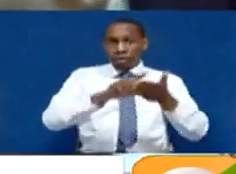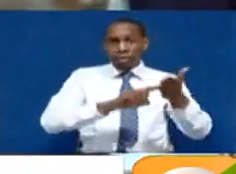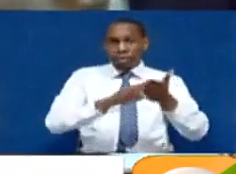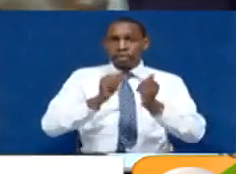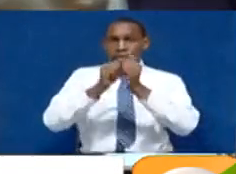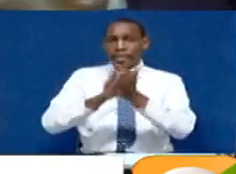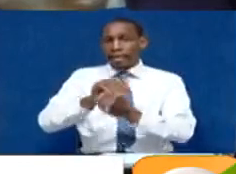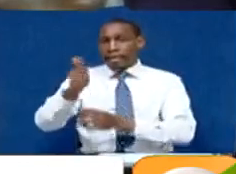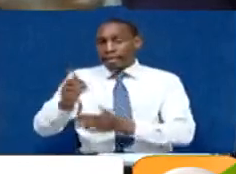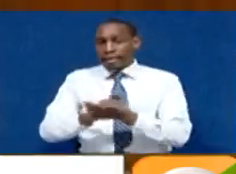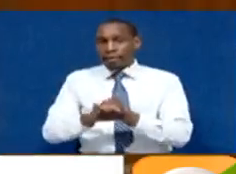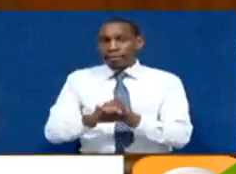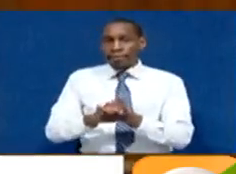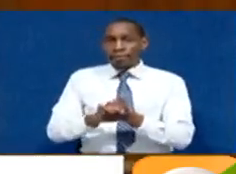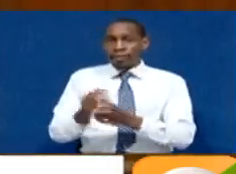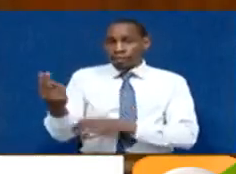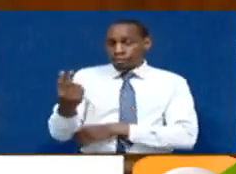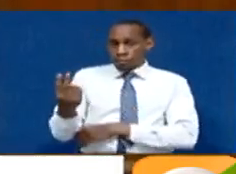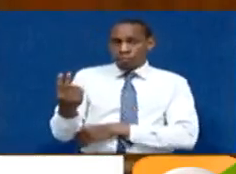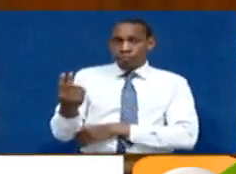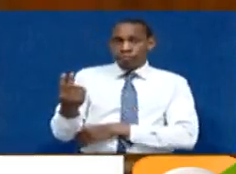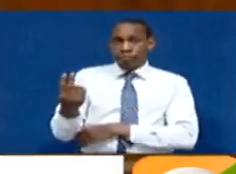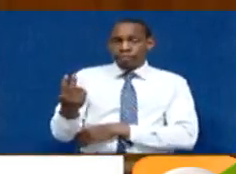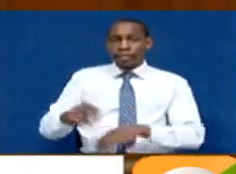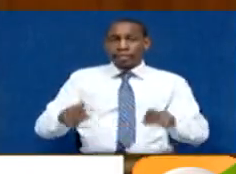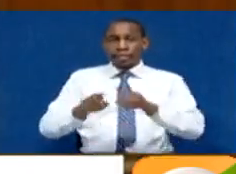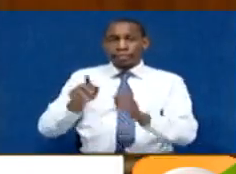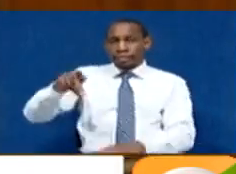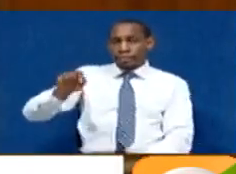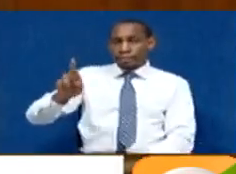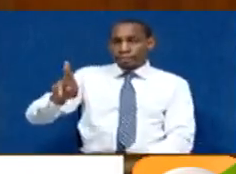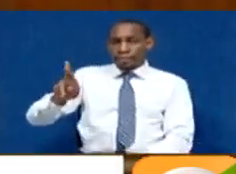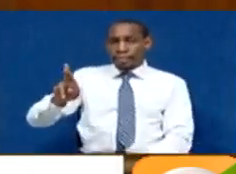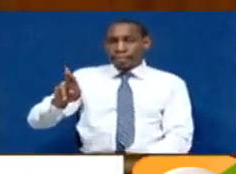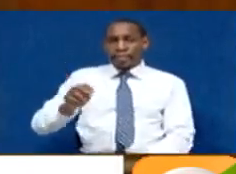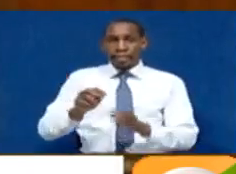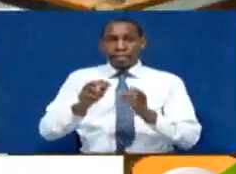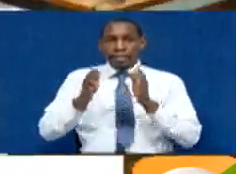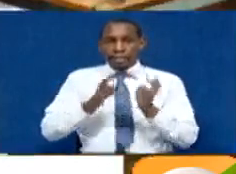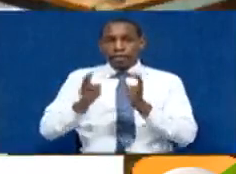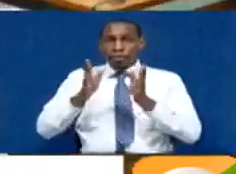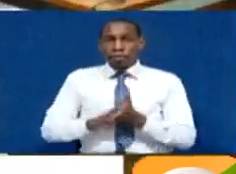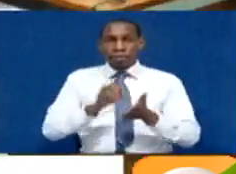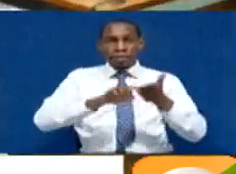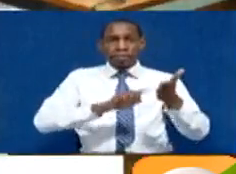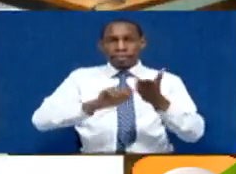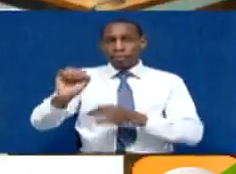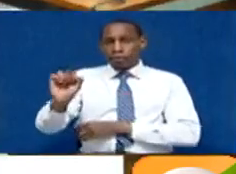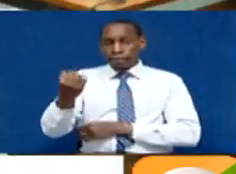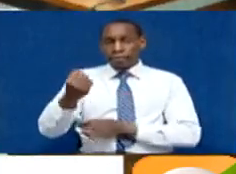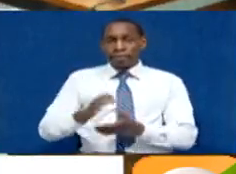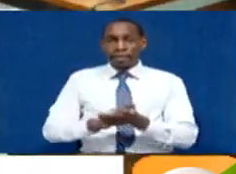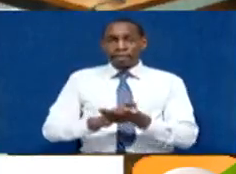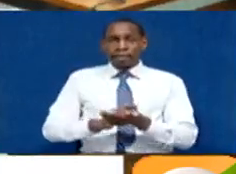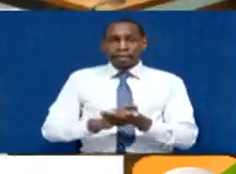walishtakiwa pamoja na wenzao Stephen Chaburet na Sylvia Wanjiku, huku Peter Ngugi ambaye ni raia akiwa mshtakiwa wa tano